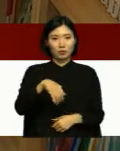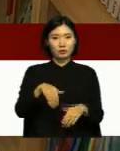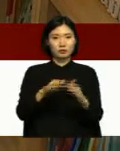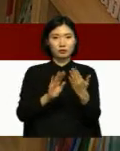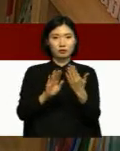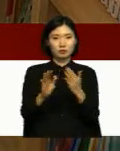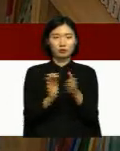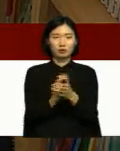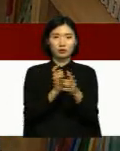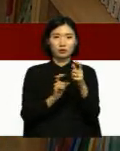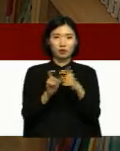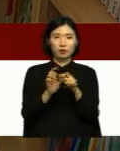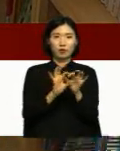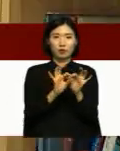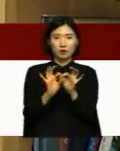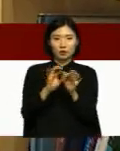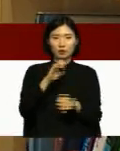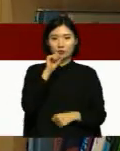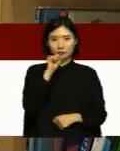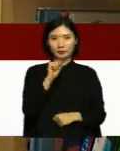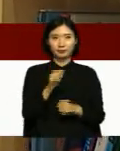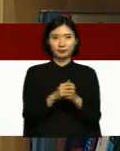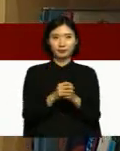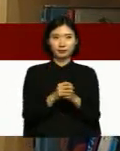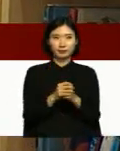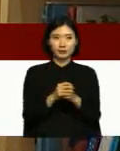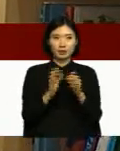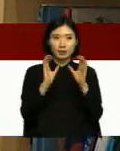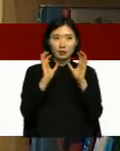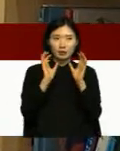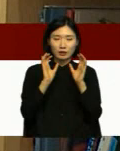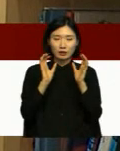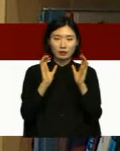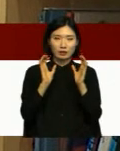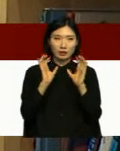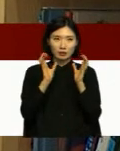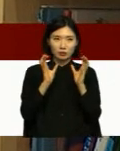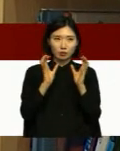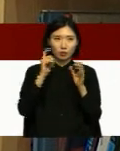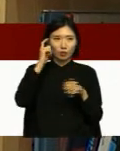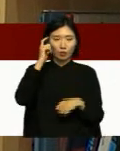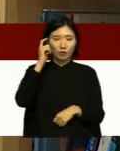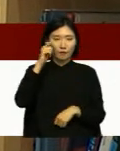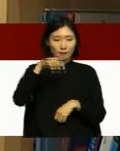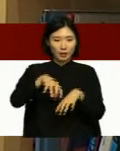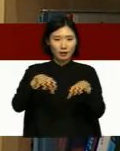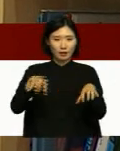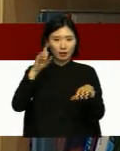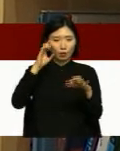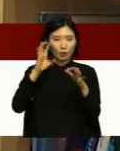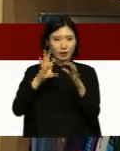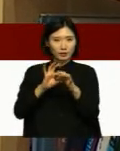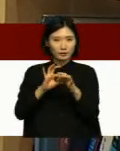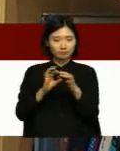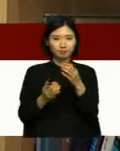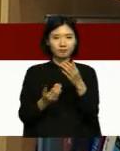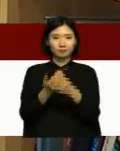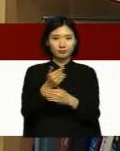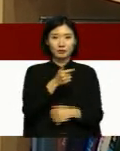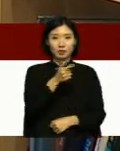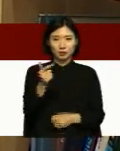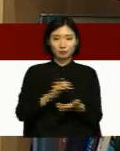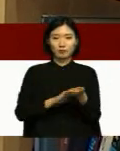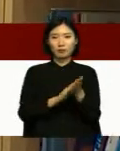나서 친구들하고 더 사이가 좋아진 것 같아요. 아이들 자체도 마을에 관심을 많이 갖게 됐어요. 그게 가장 큰